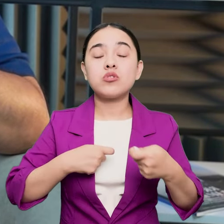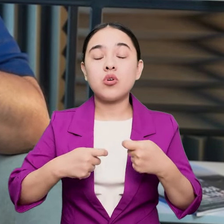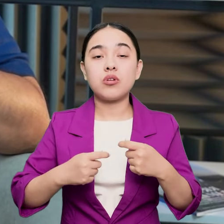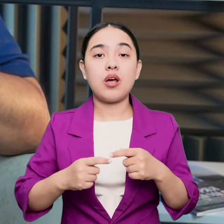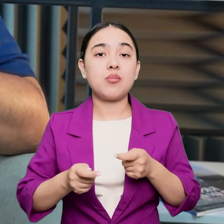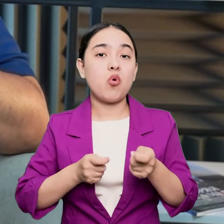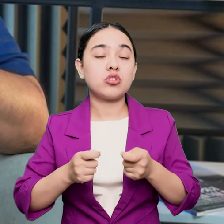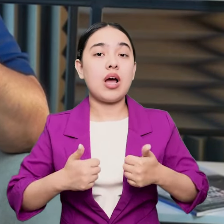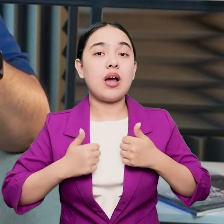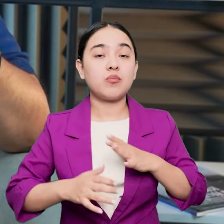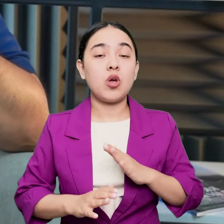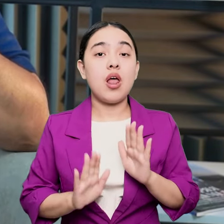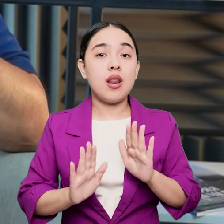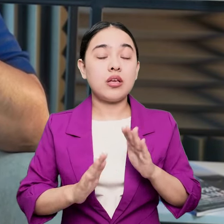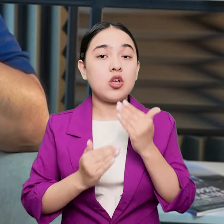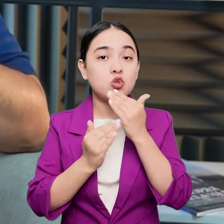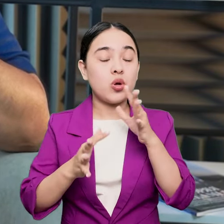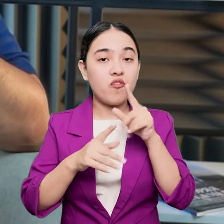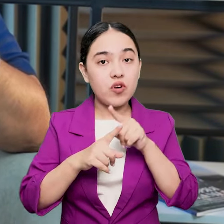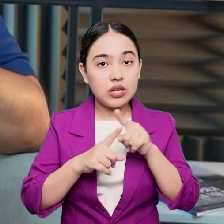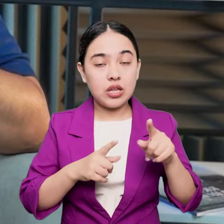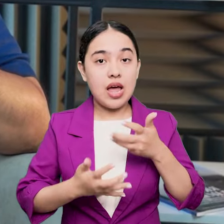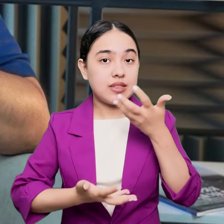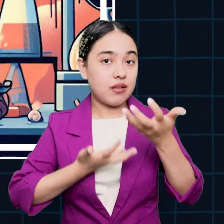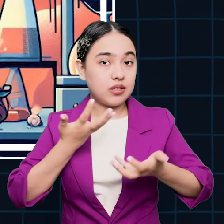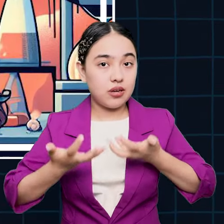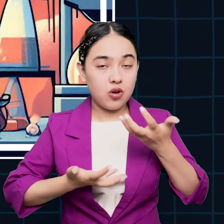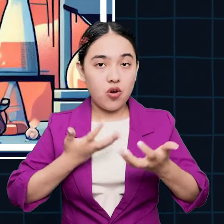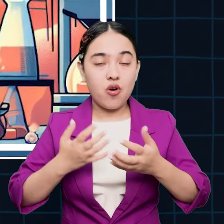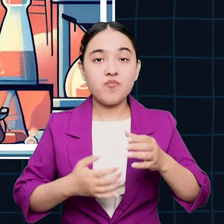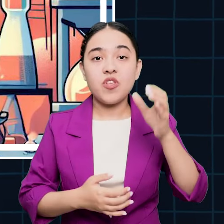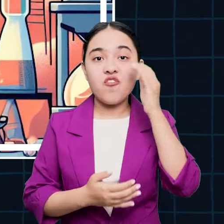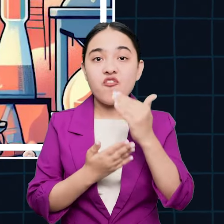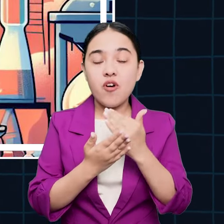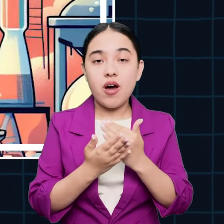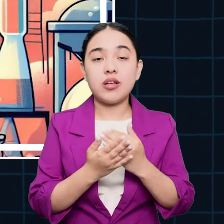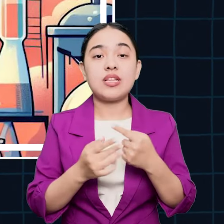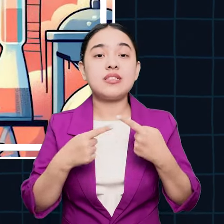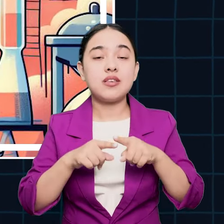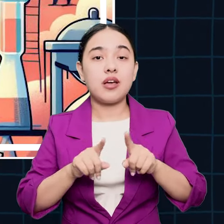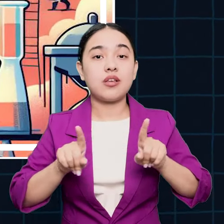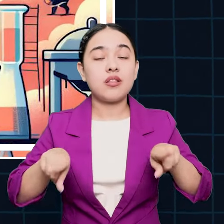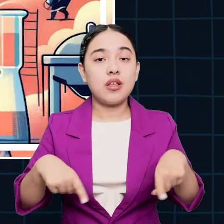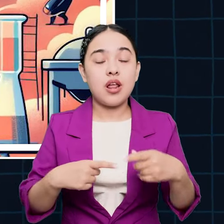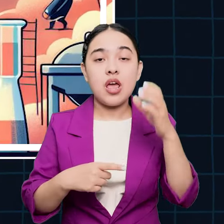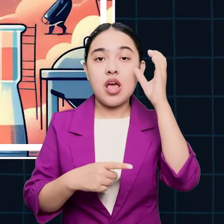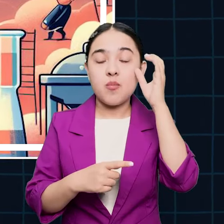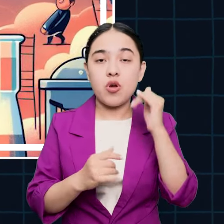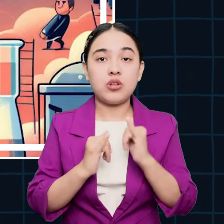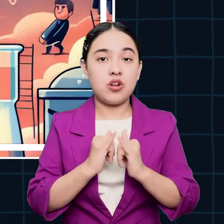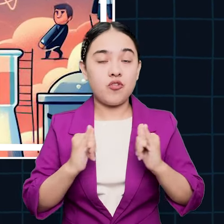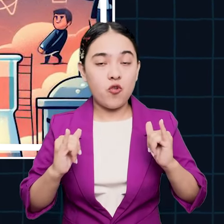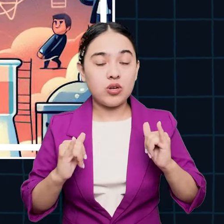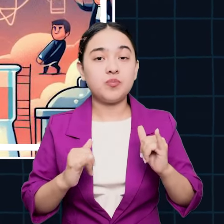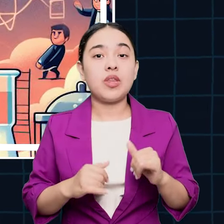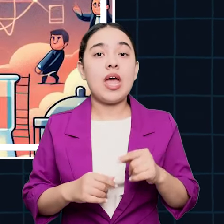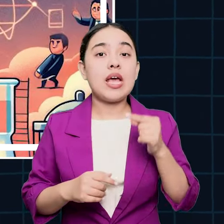qilishgan. Lekin so'nggi vaqtlardagi tadqiqotlar fan texnika taraqqiyoti va ilmning rivojlanishi iqtisodiyotning